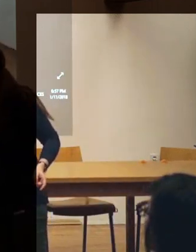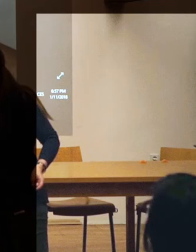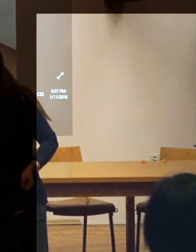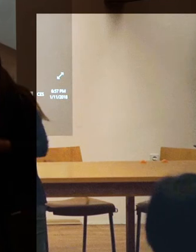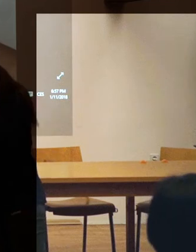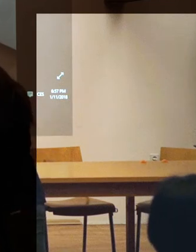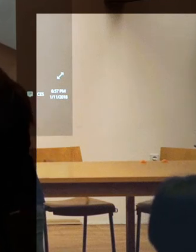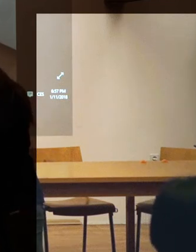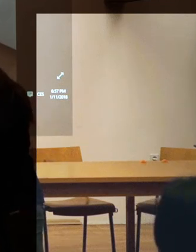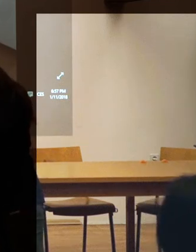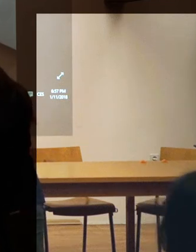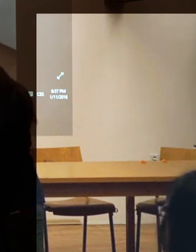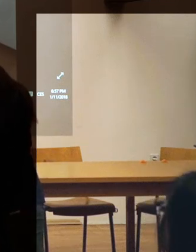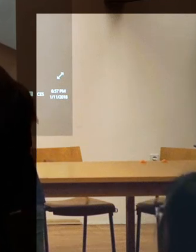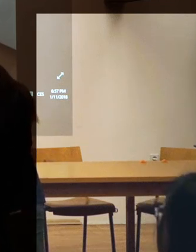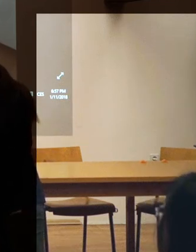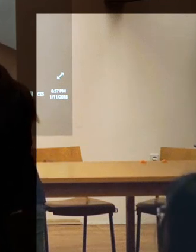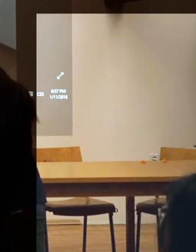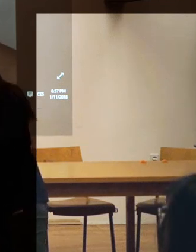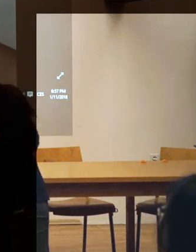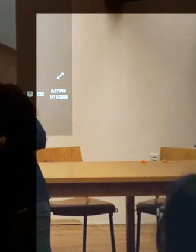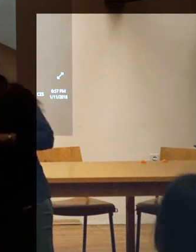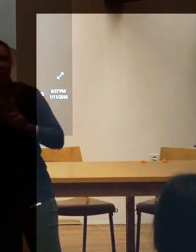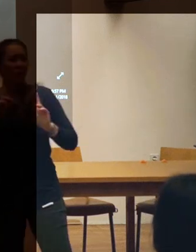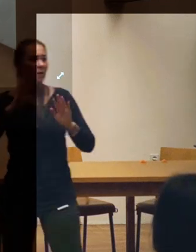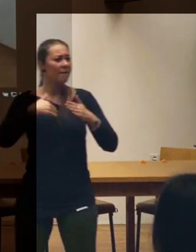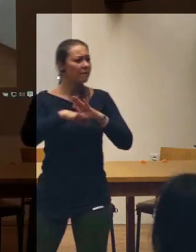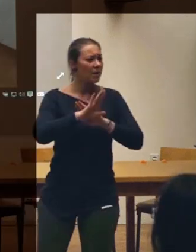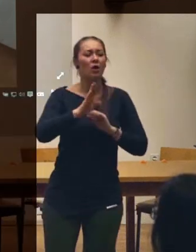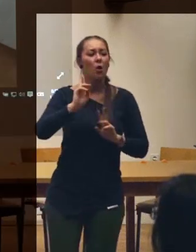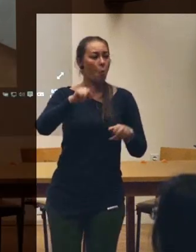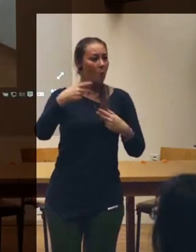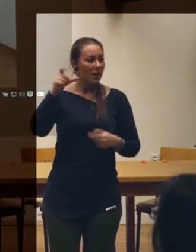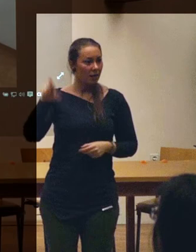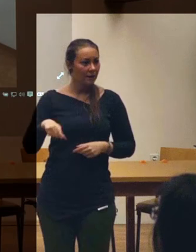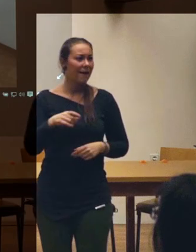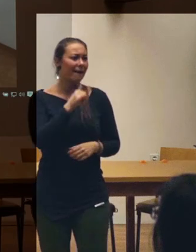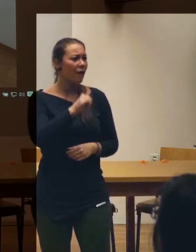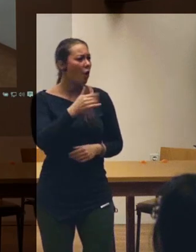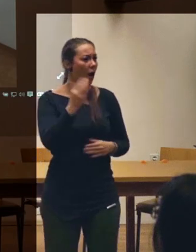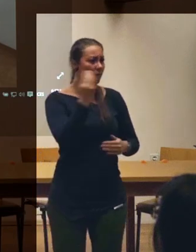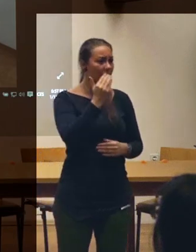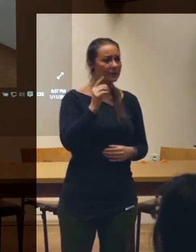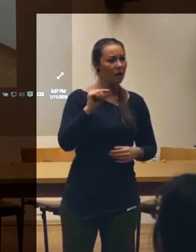pardon. Áno, táto umelkyňa je z Juhoafrickej republiky a venuje sa vlastne